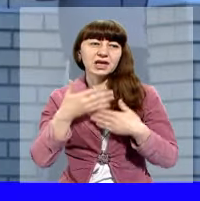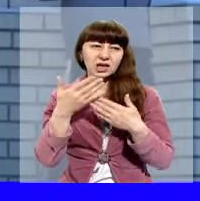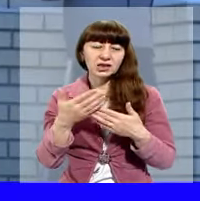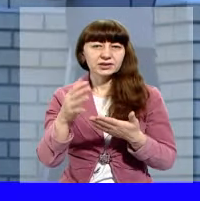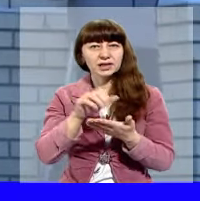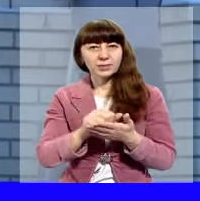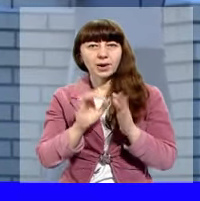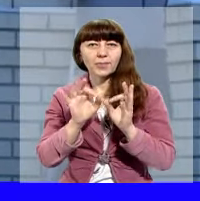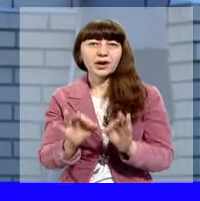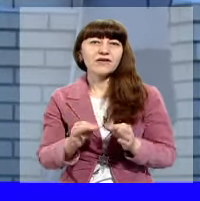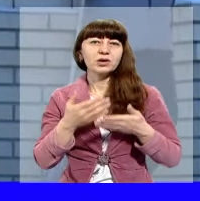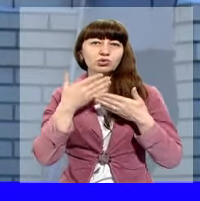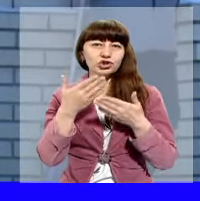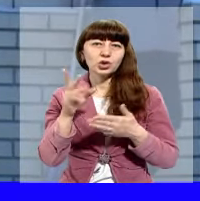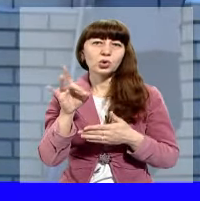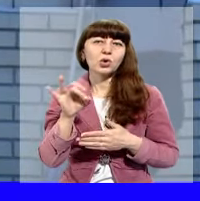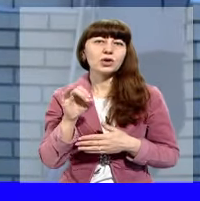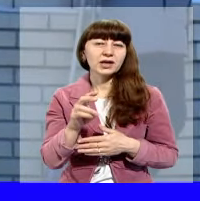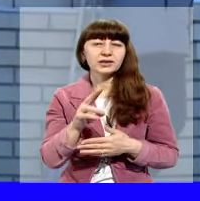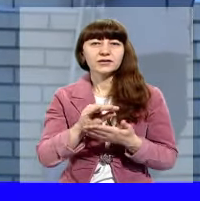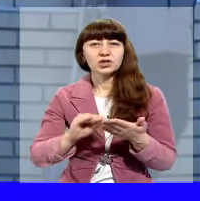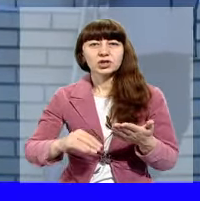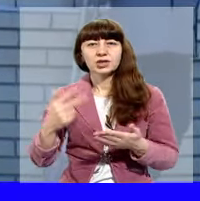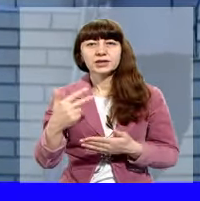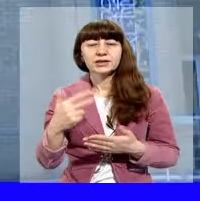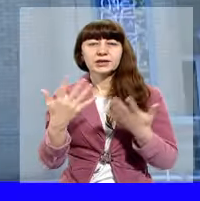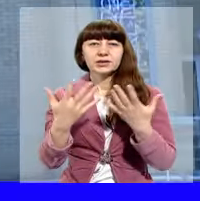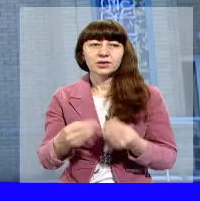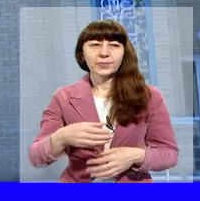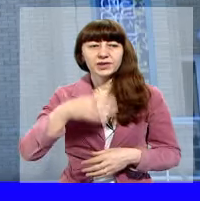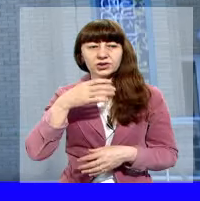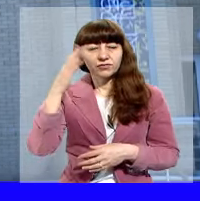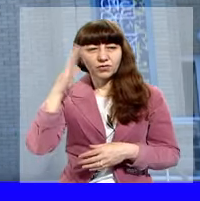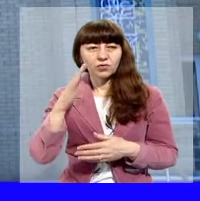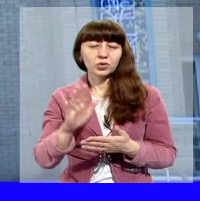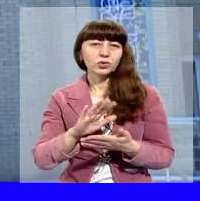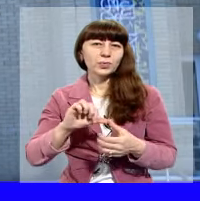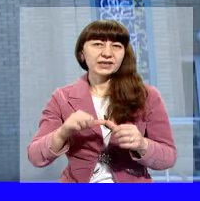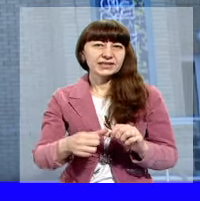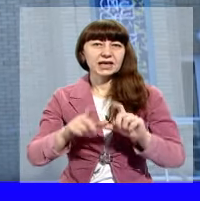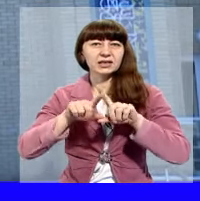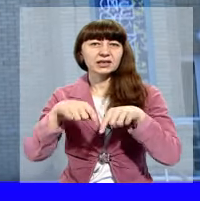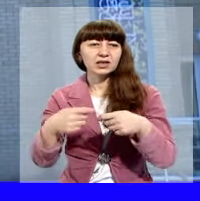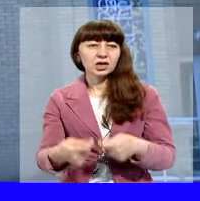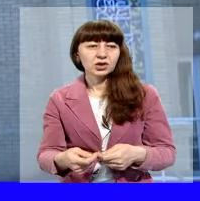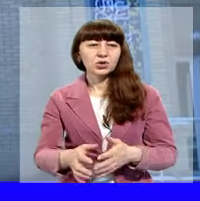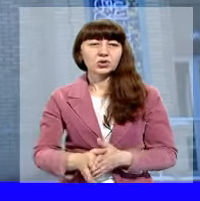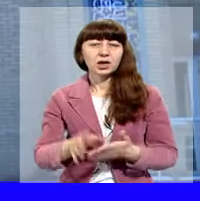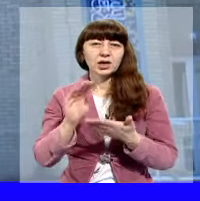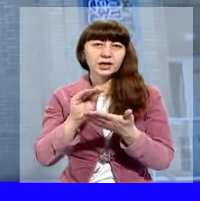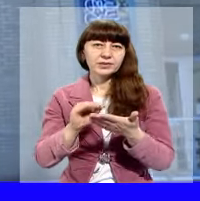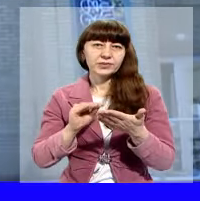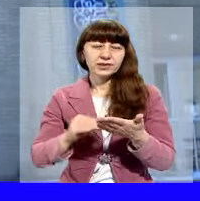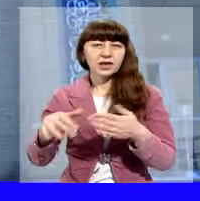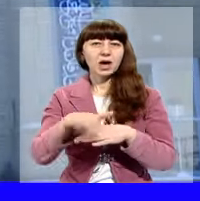Бұдан бөлек 30 күн бойы ауызашар үзіліссіз беріліп отырады. Қоғамдық көліктің кесесінен бөлек қосымша 3 жолаушылар